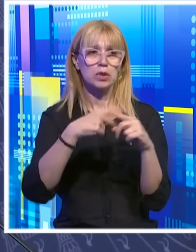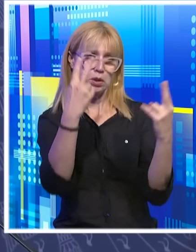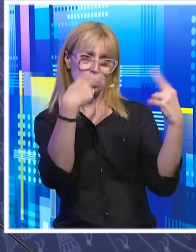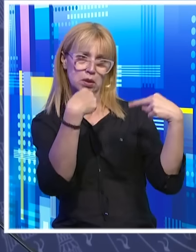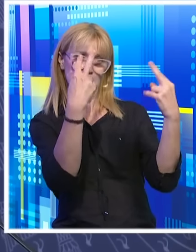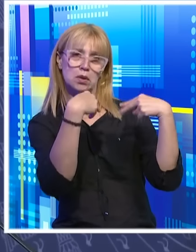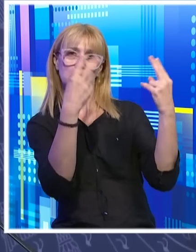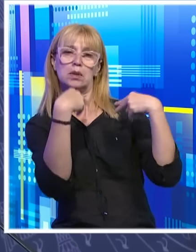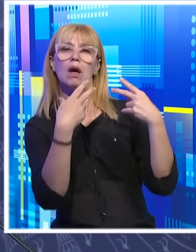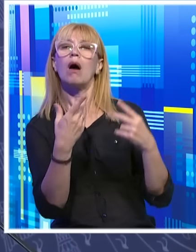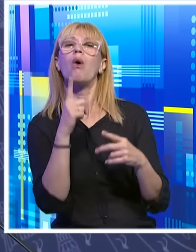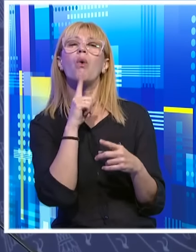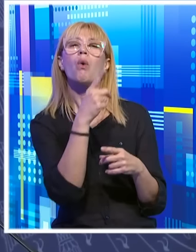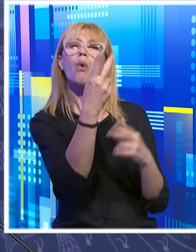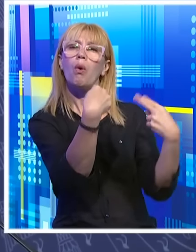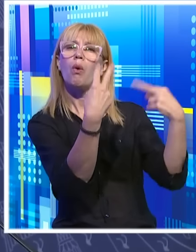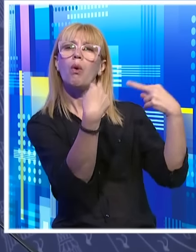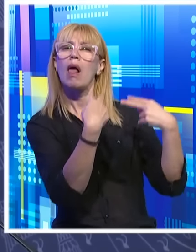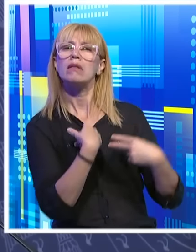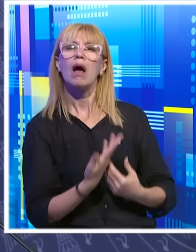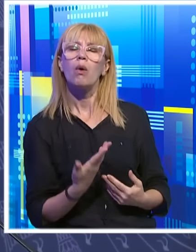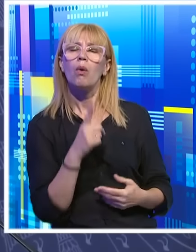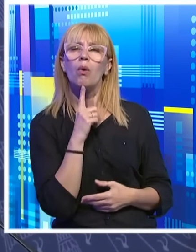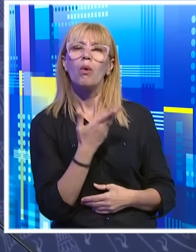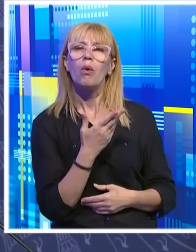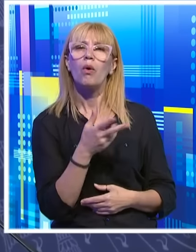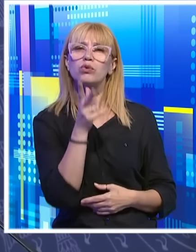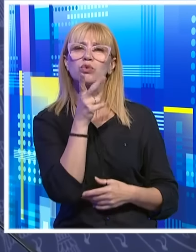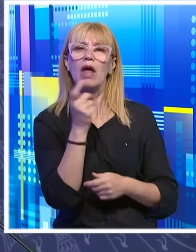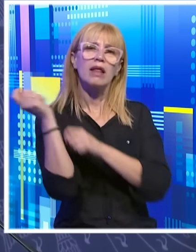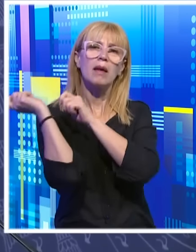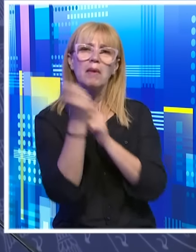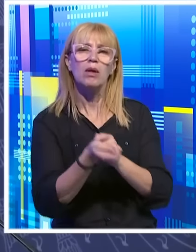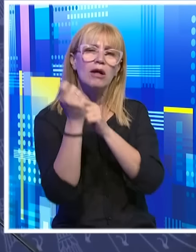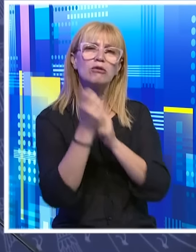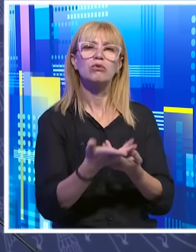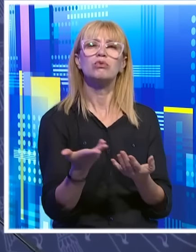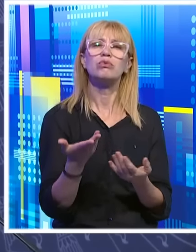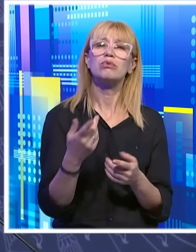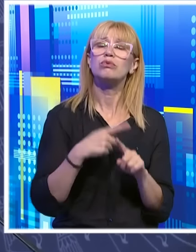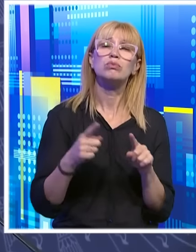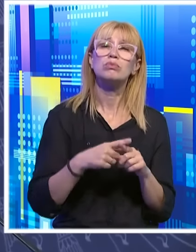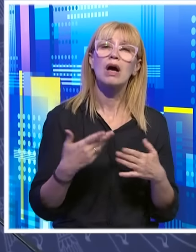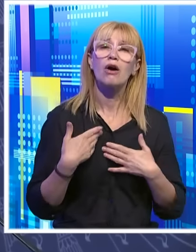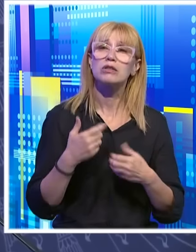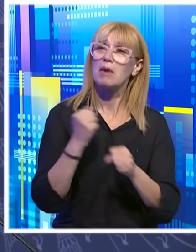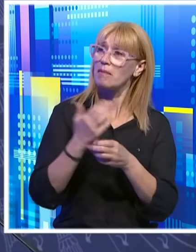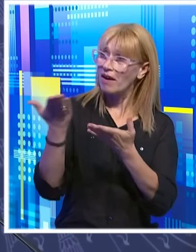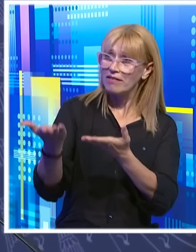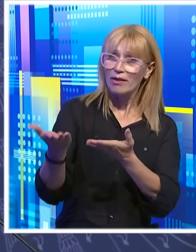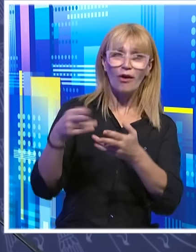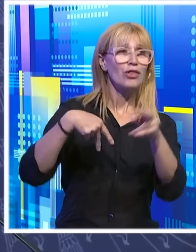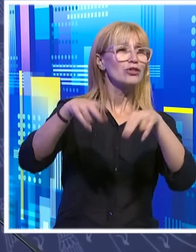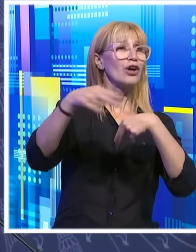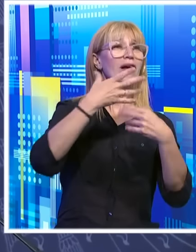su motkama hteli da mi olupaju glavu ili unište glavu zato što sam im izgradio mesto gde mogu da